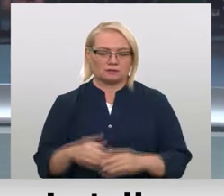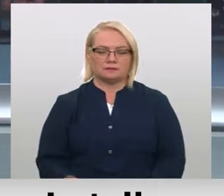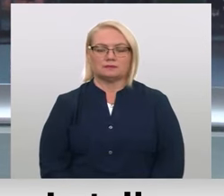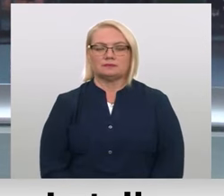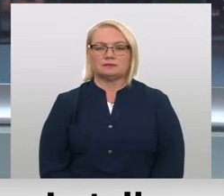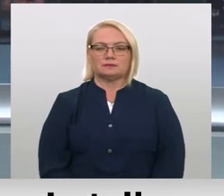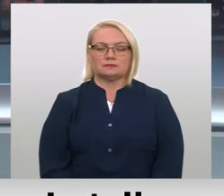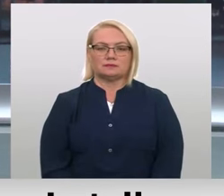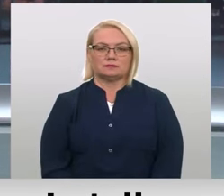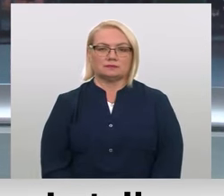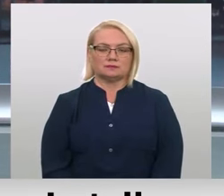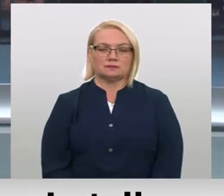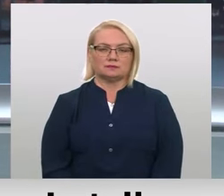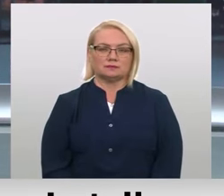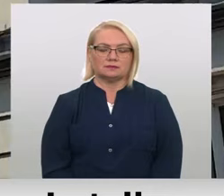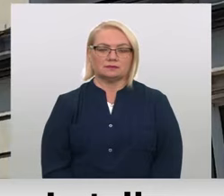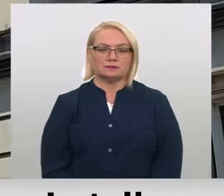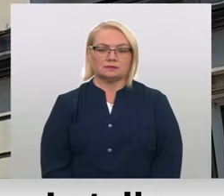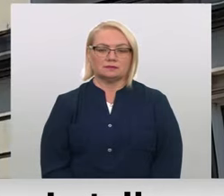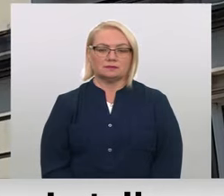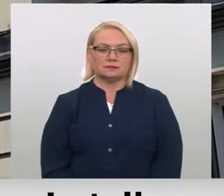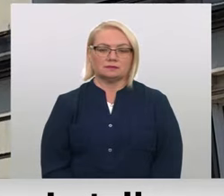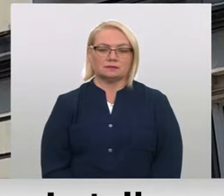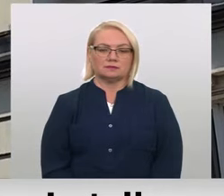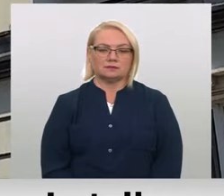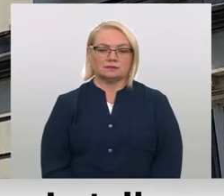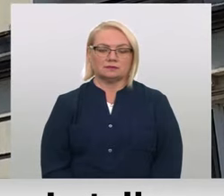kopā ar portālu Latviešu.com.